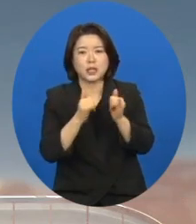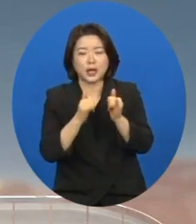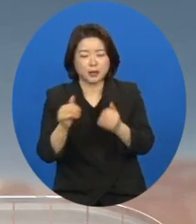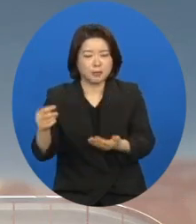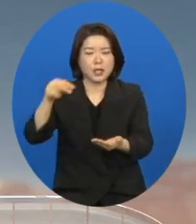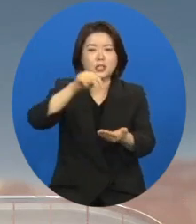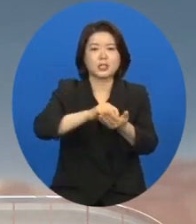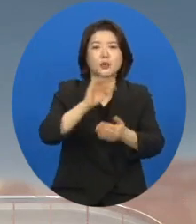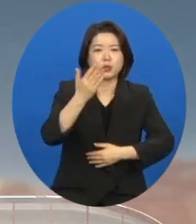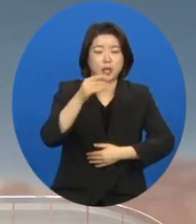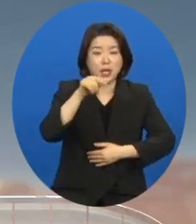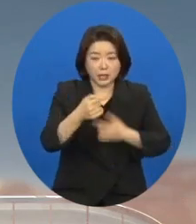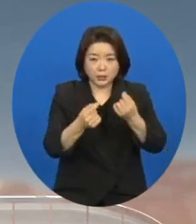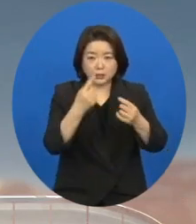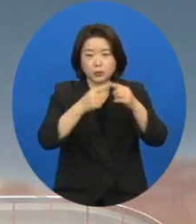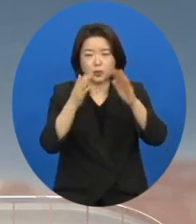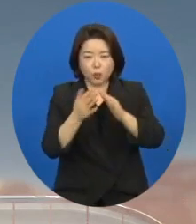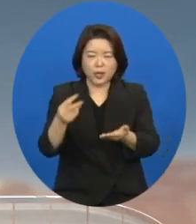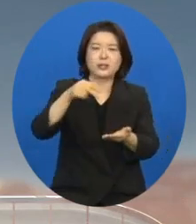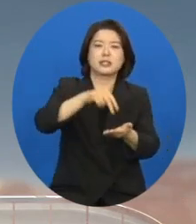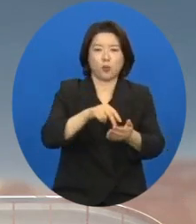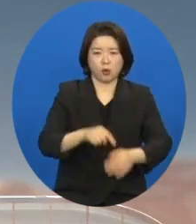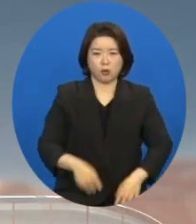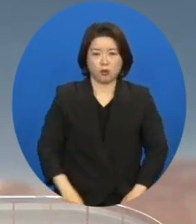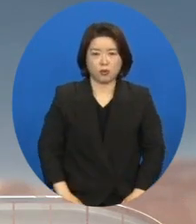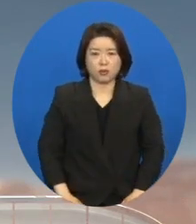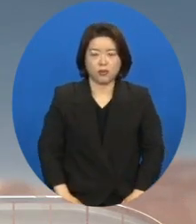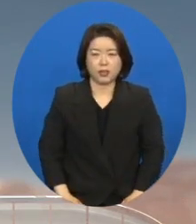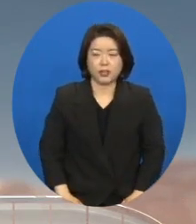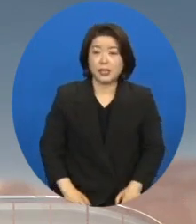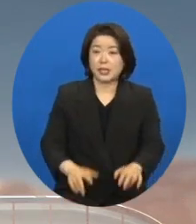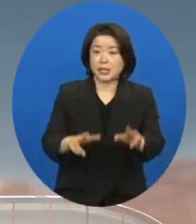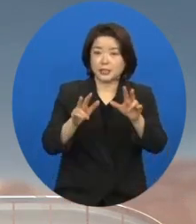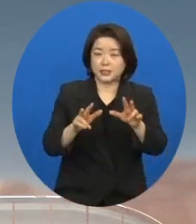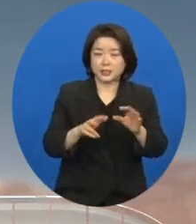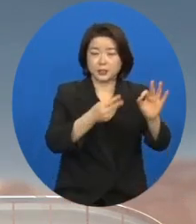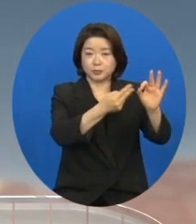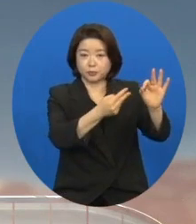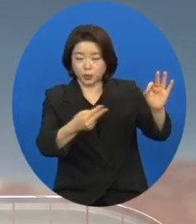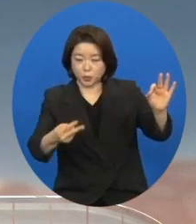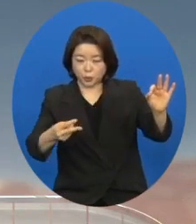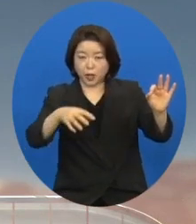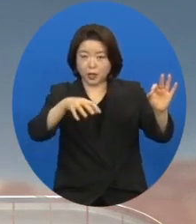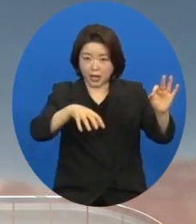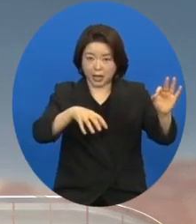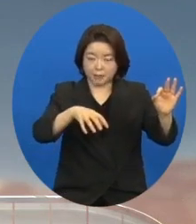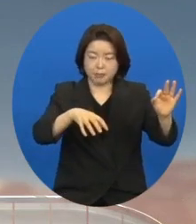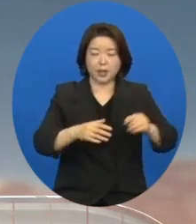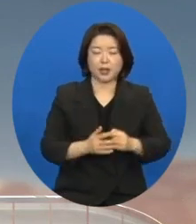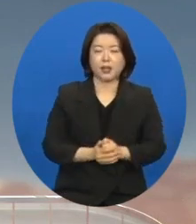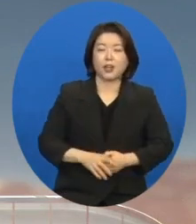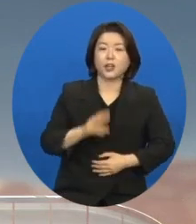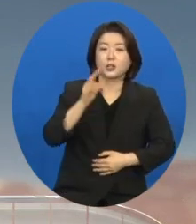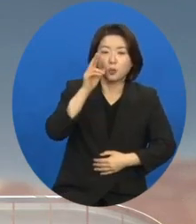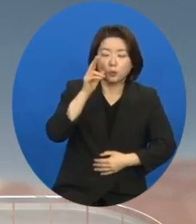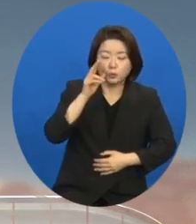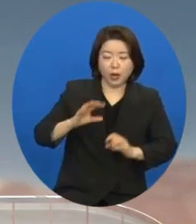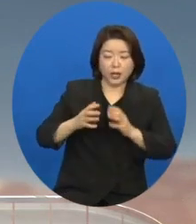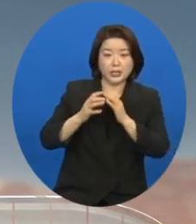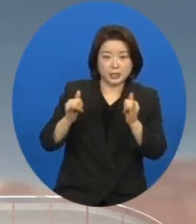교회를 세우신다는 것입니다. 지금 이제 요단강 앞에 여호수아와 이스라엘 백성들이 도착을